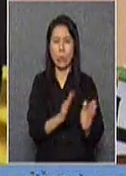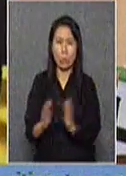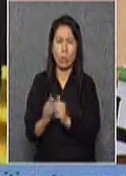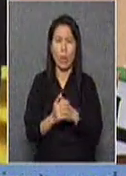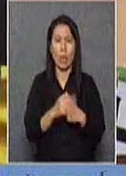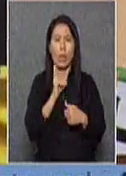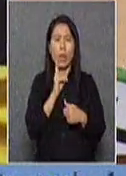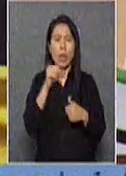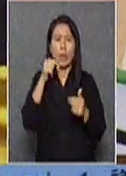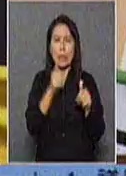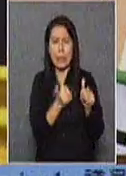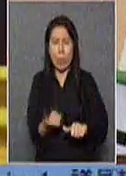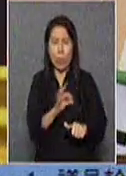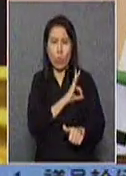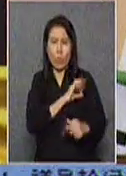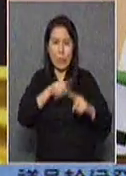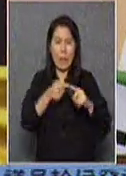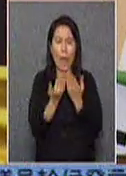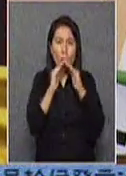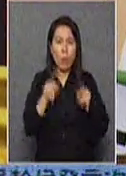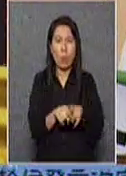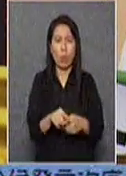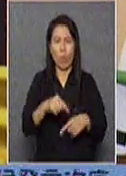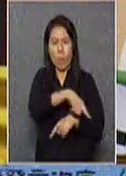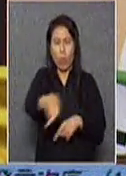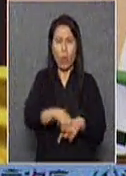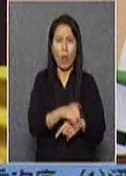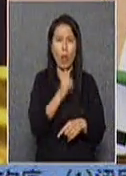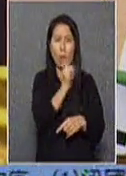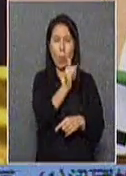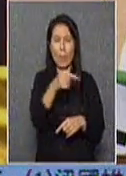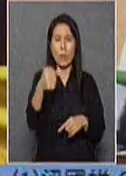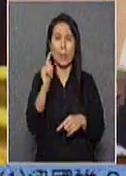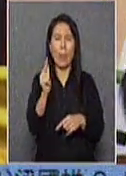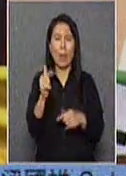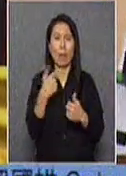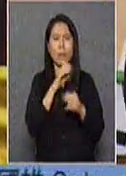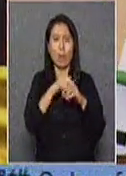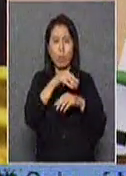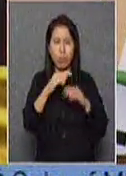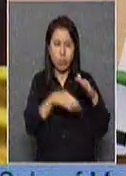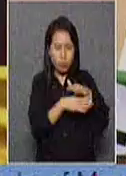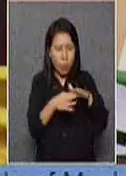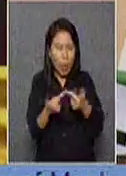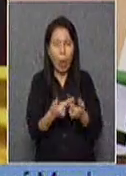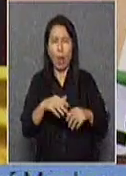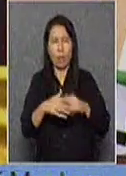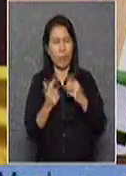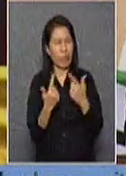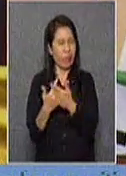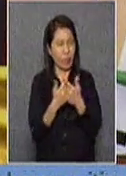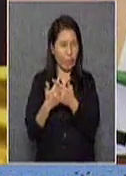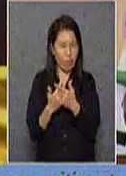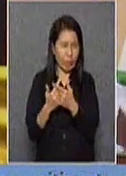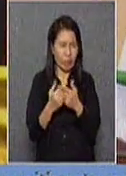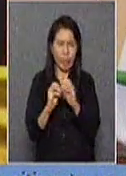會大學一幅嘅土地。少少嗰600至800個嘅單位咧，就搞到滿城風雨，係嘛？